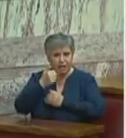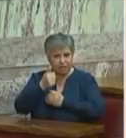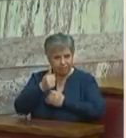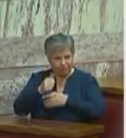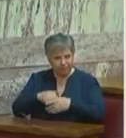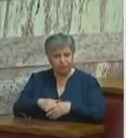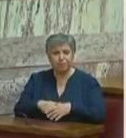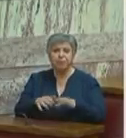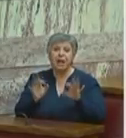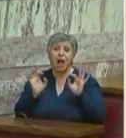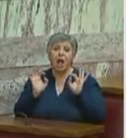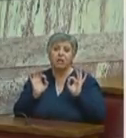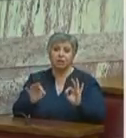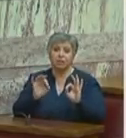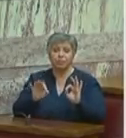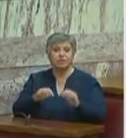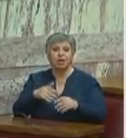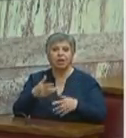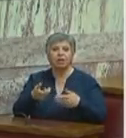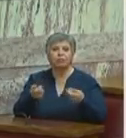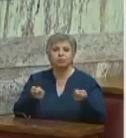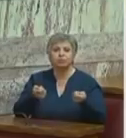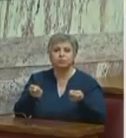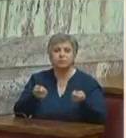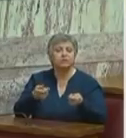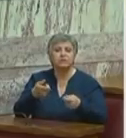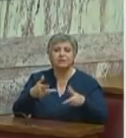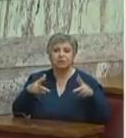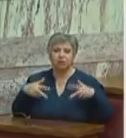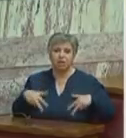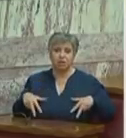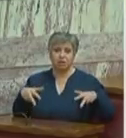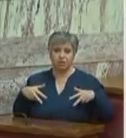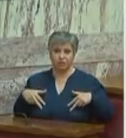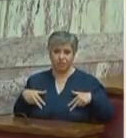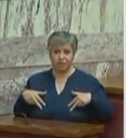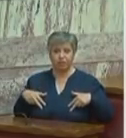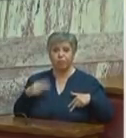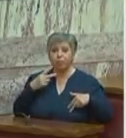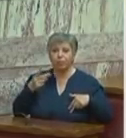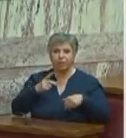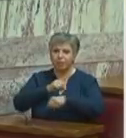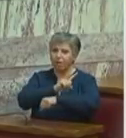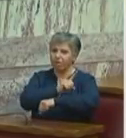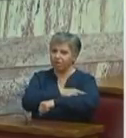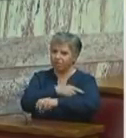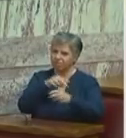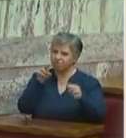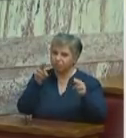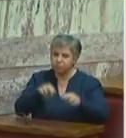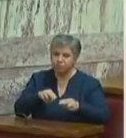τα διαχειριστεί μια επόμενη κυβέρνηση, της οποίας περιορίζονται οι δυνατότητες, οι διακριτικές